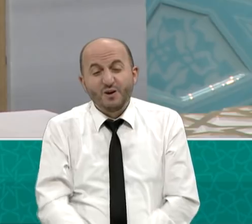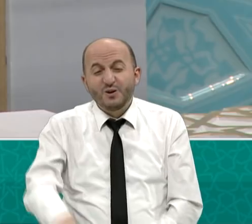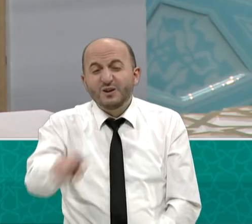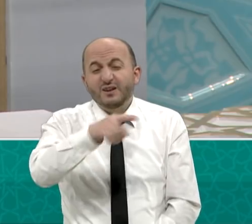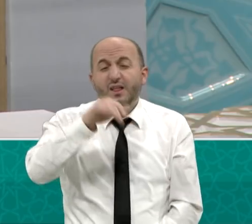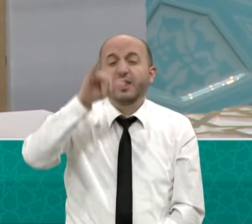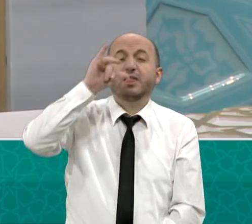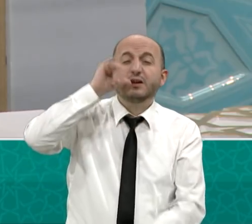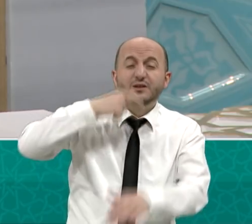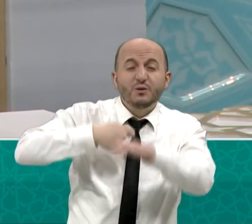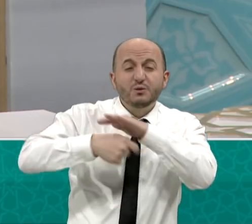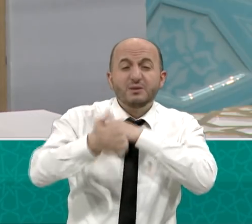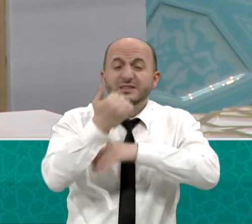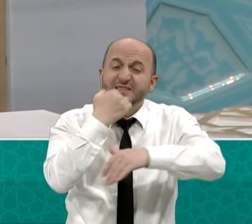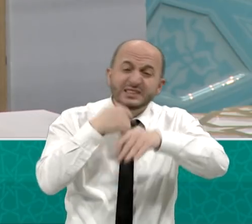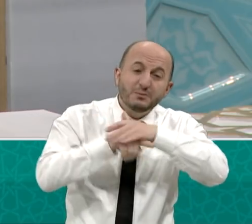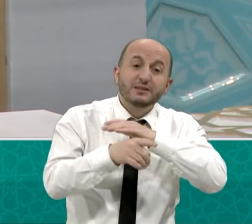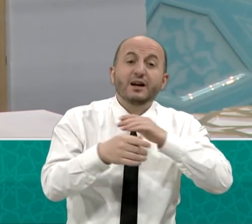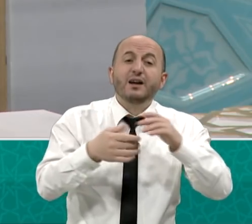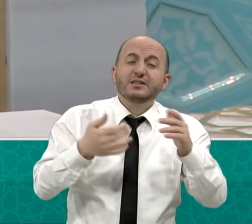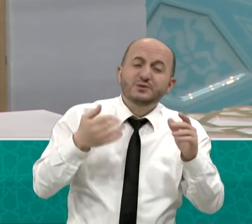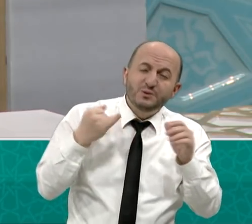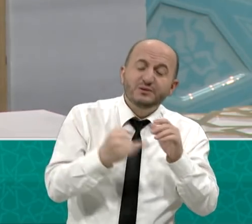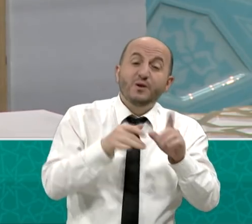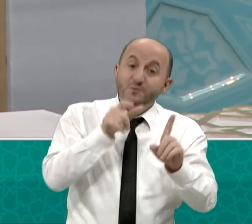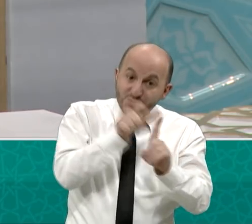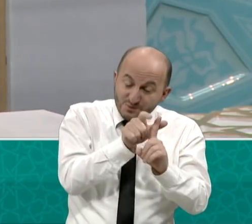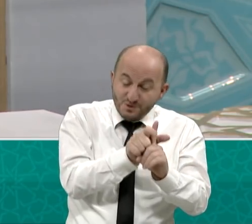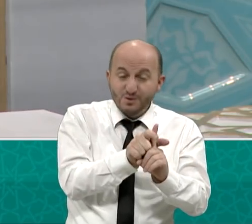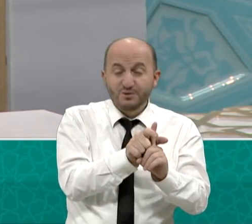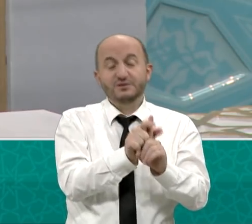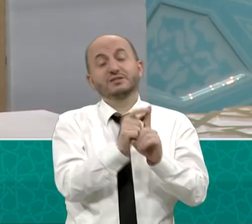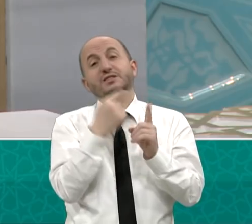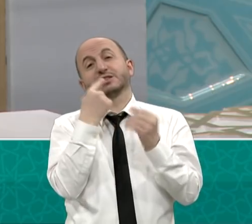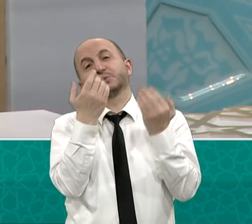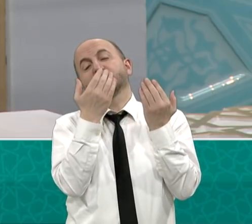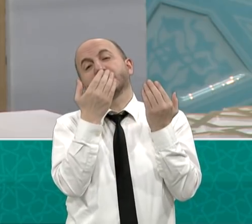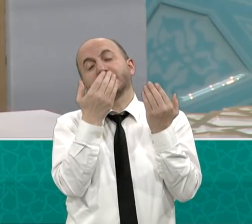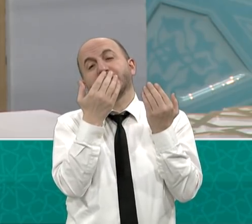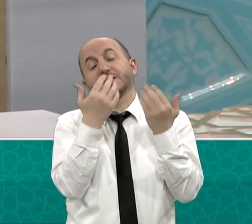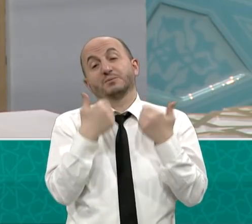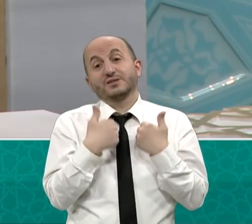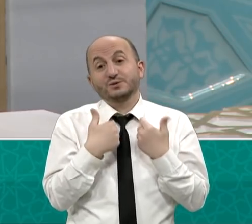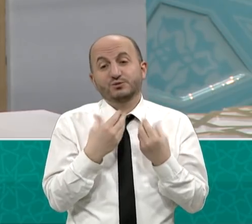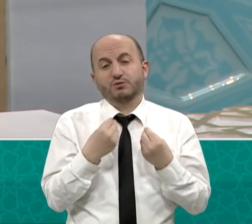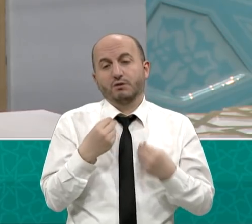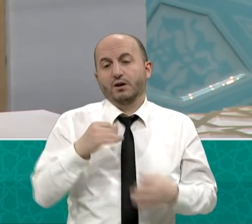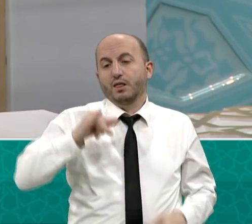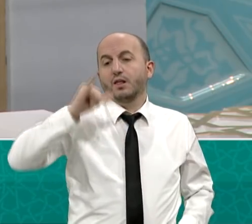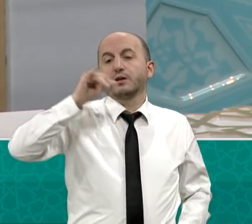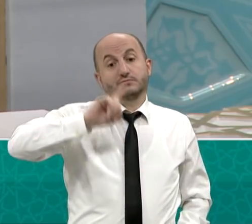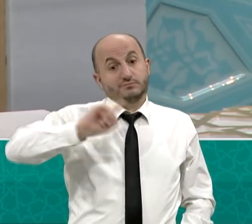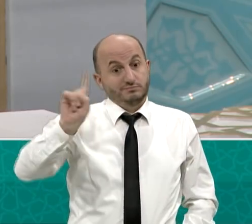içkiden, kumardan, zinadan, fuhuştan koru diyorlar. Onun için demek ki biz çok da böyle efelenmememiz